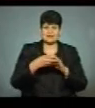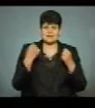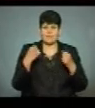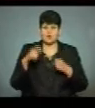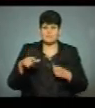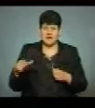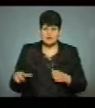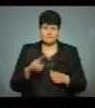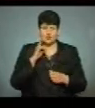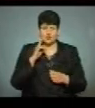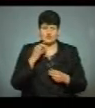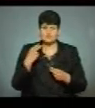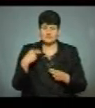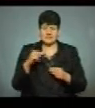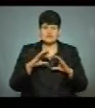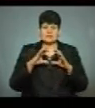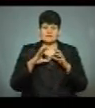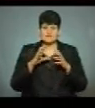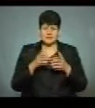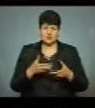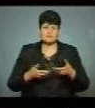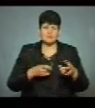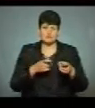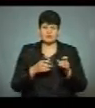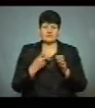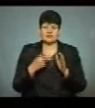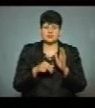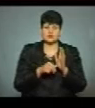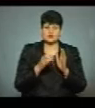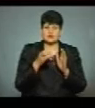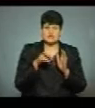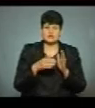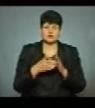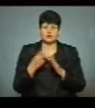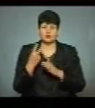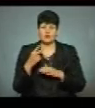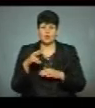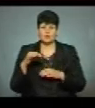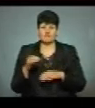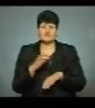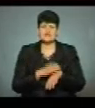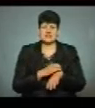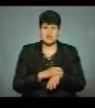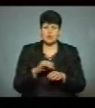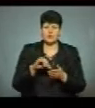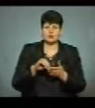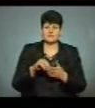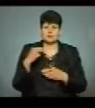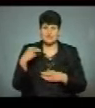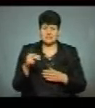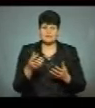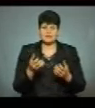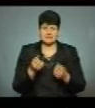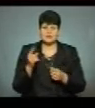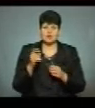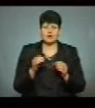спортсменів. Юніорський чемпіонат світу з біатлону проходив з 26 січня по 2 лютого в Швейцарії. Участь у чемпіонаті взяли